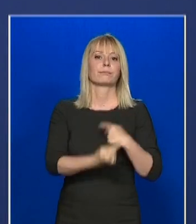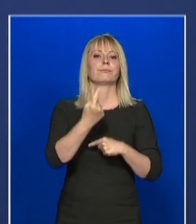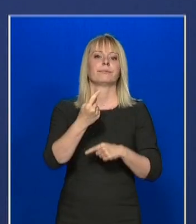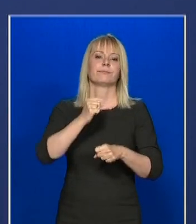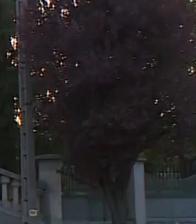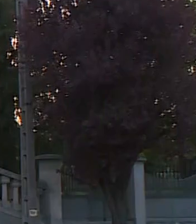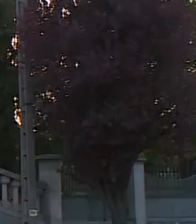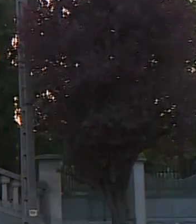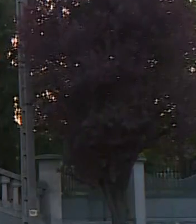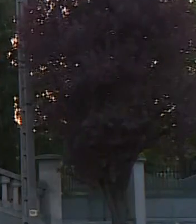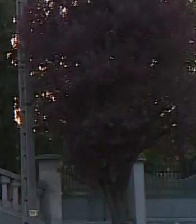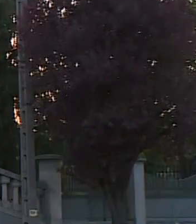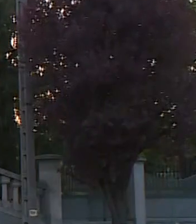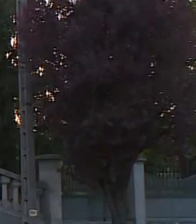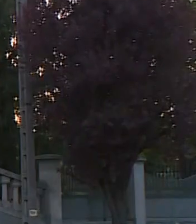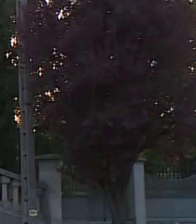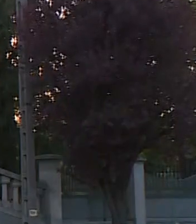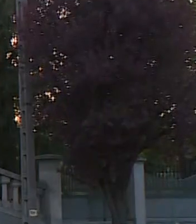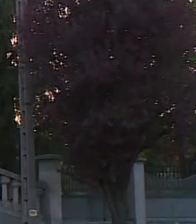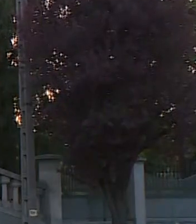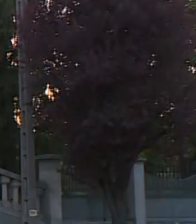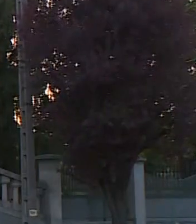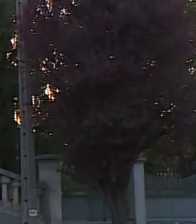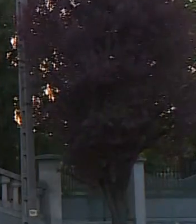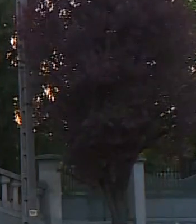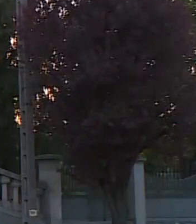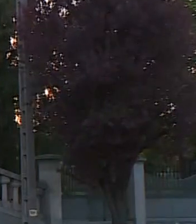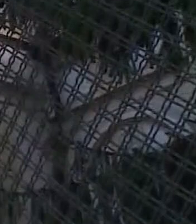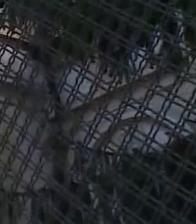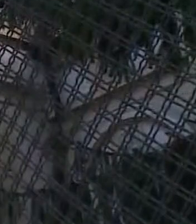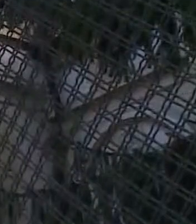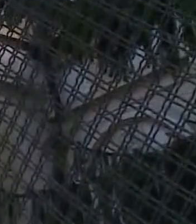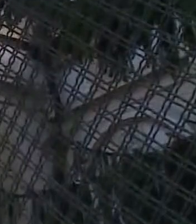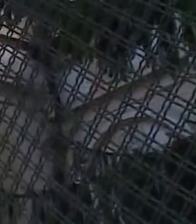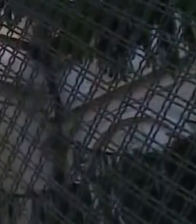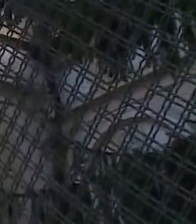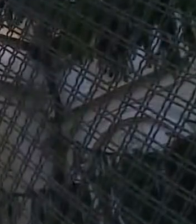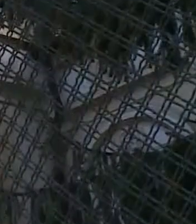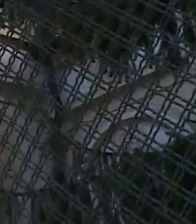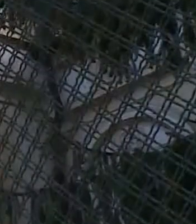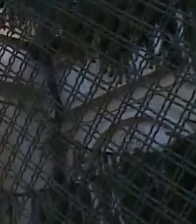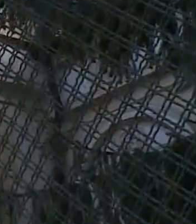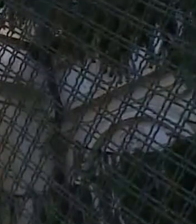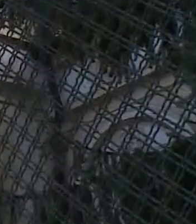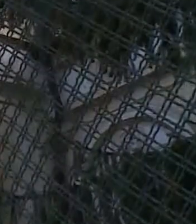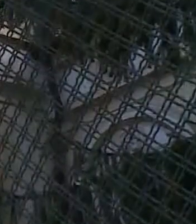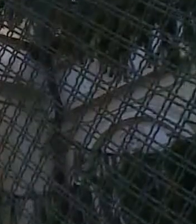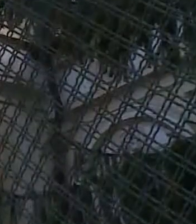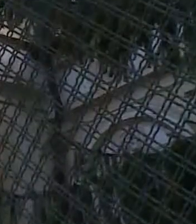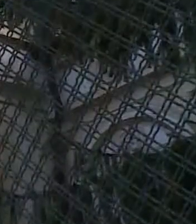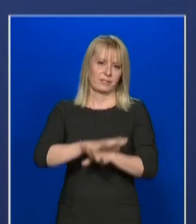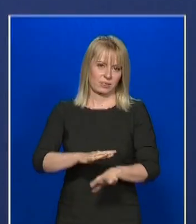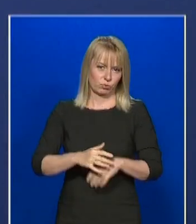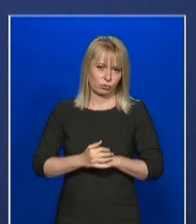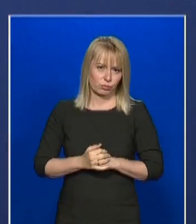fejét a vírus. Az országos tisztifőorvos arról tájékoztatott, hogy a mezőszilasi intézmény is azok közé tartozik, ahol megjelent a